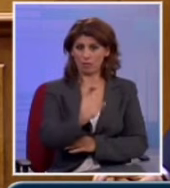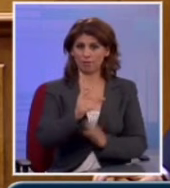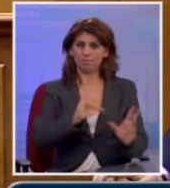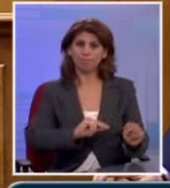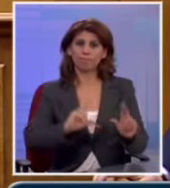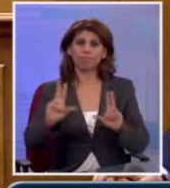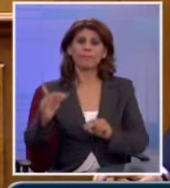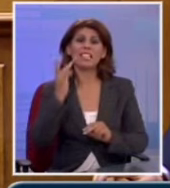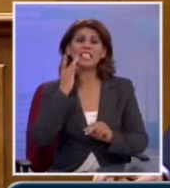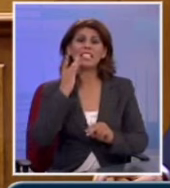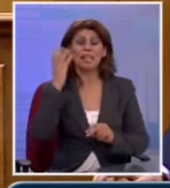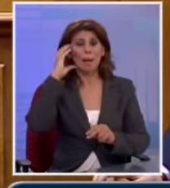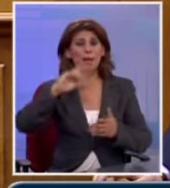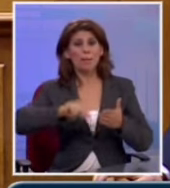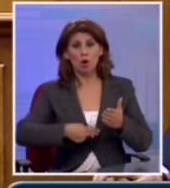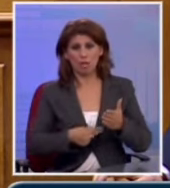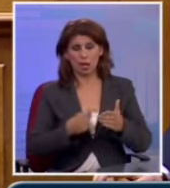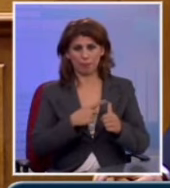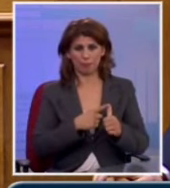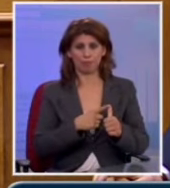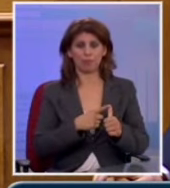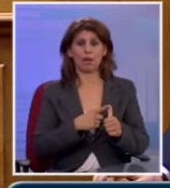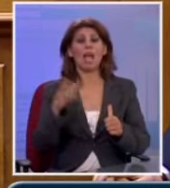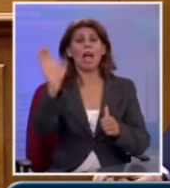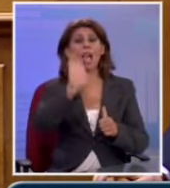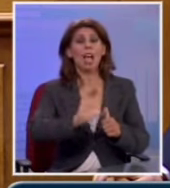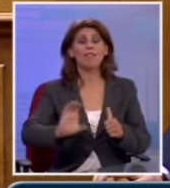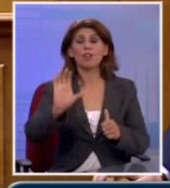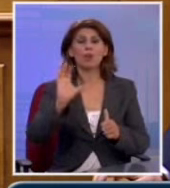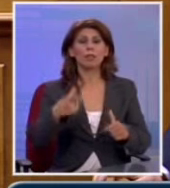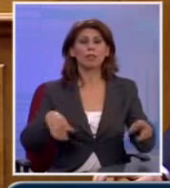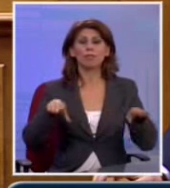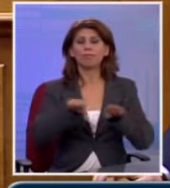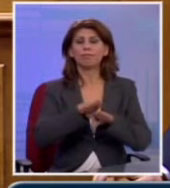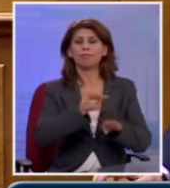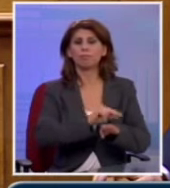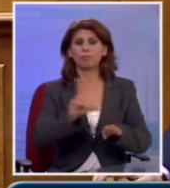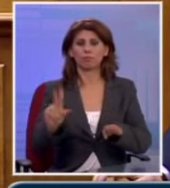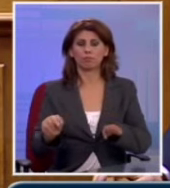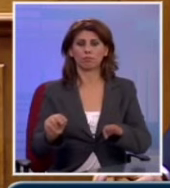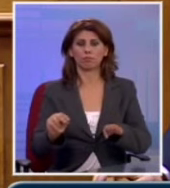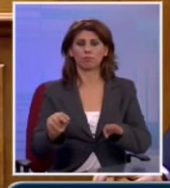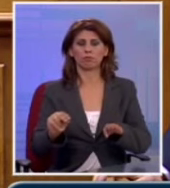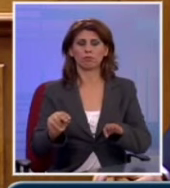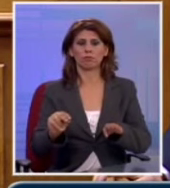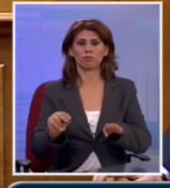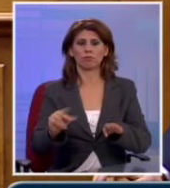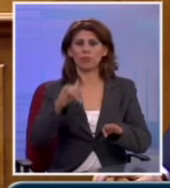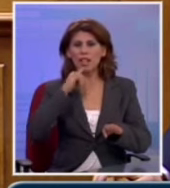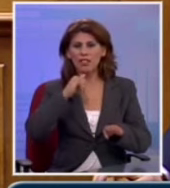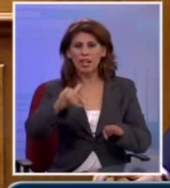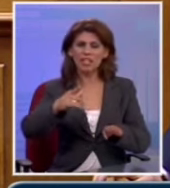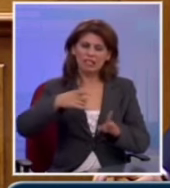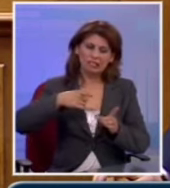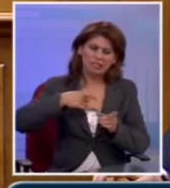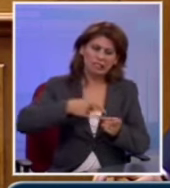ταυτίζεται με το σκληρά μνημόνια, ότι η Ευρώπη είναι ισοδύναμο με τον διαρκή καταναγκασμό